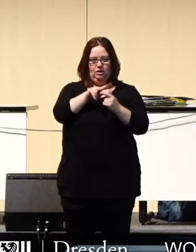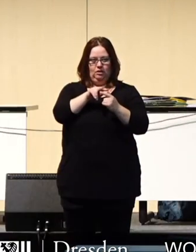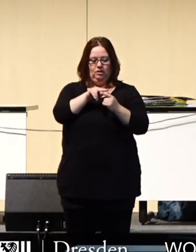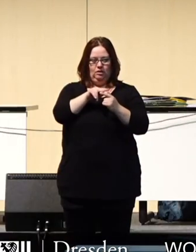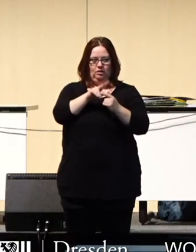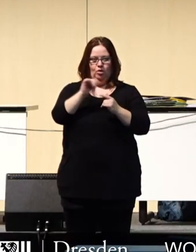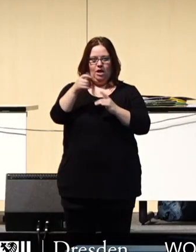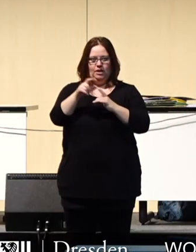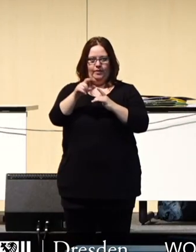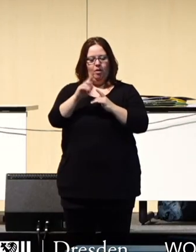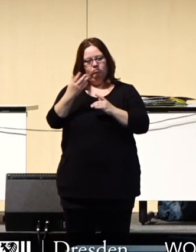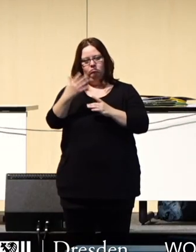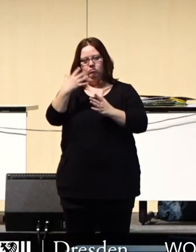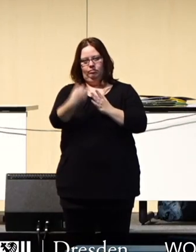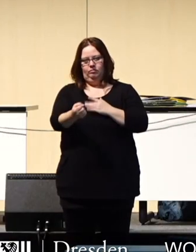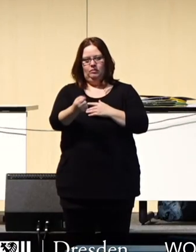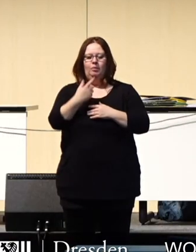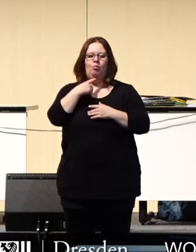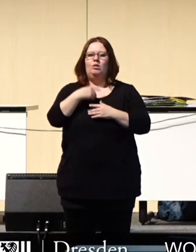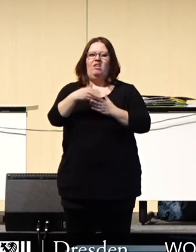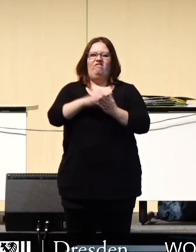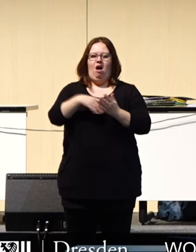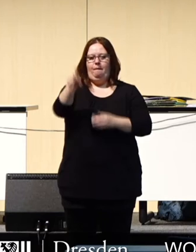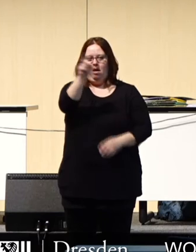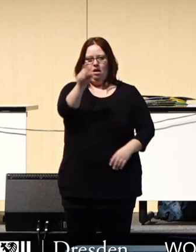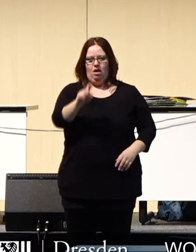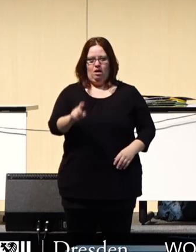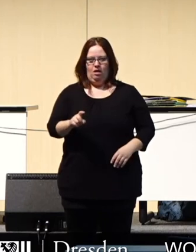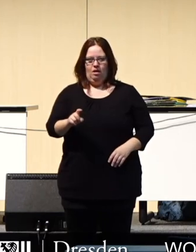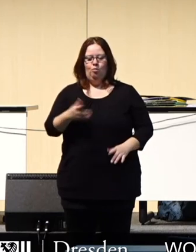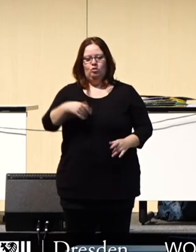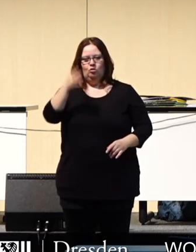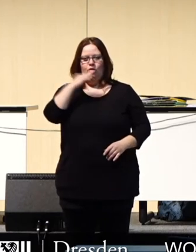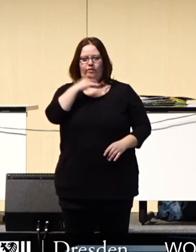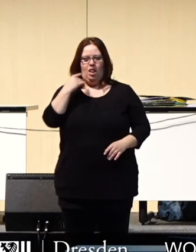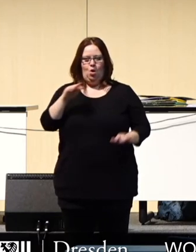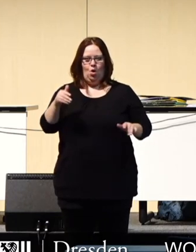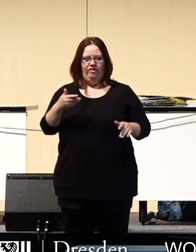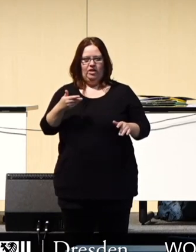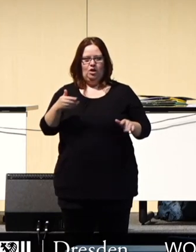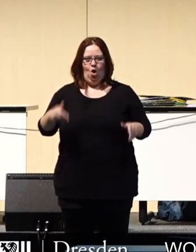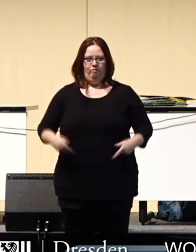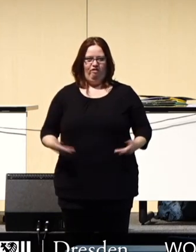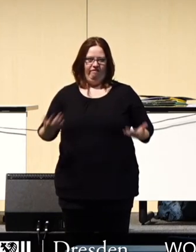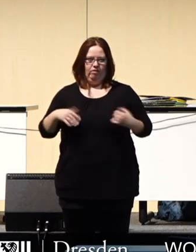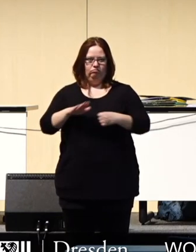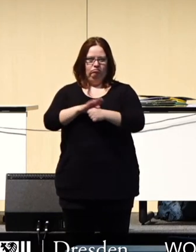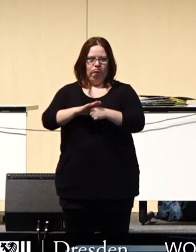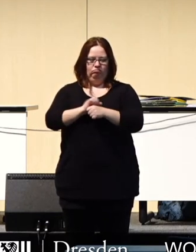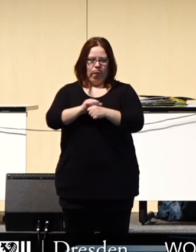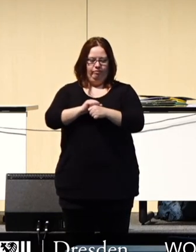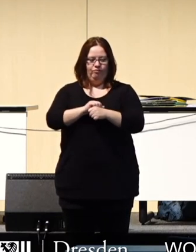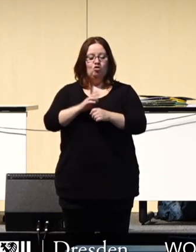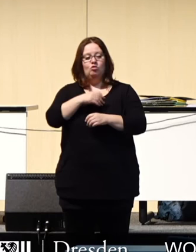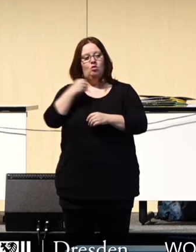1. September ist dokumentiert, mit Farbe beschmiert und das Andenken an die unzähligen Opfer verhöhnt. Trotz